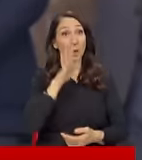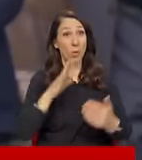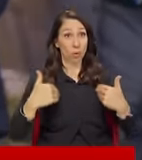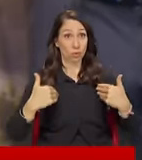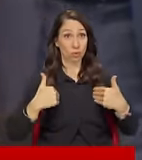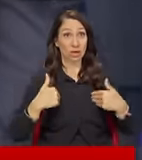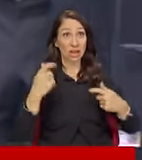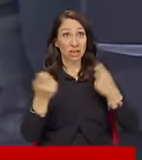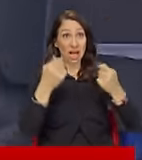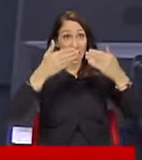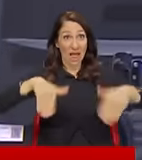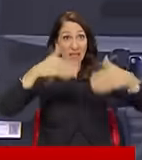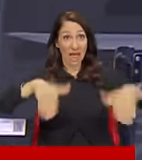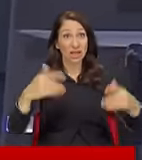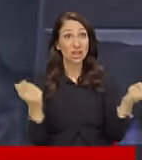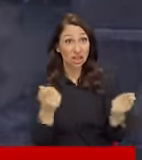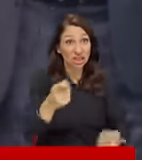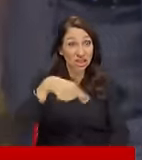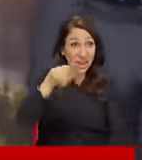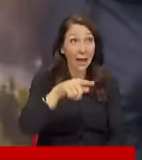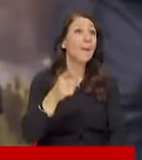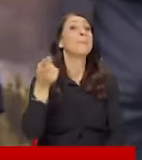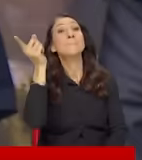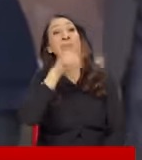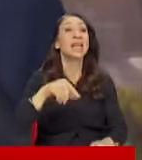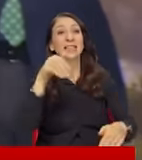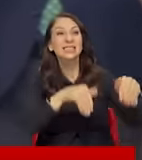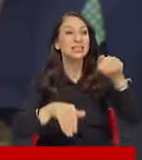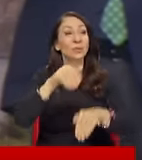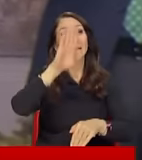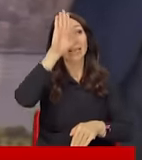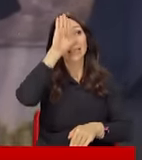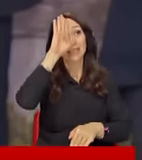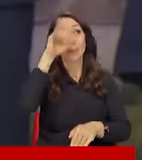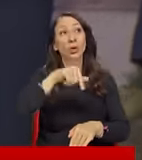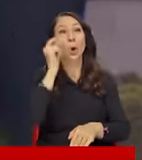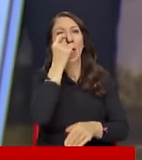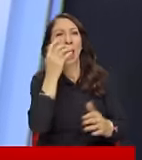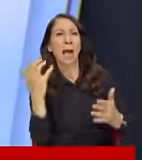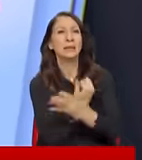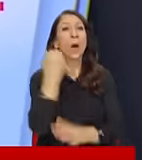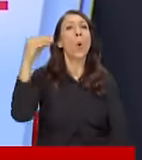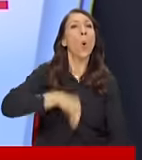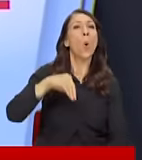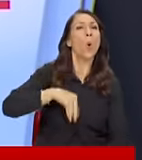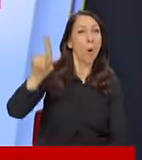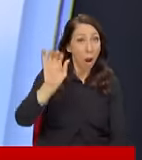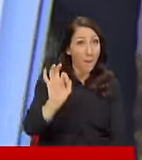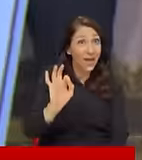İmamoğlu'nun işlerine engel olmaya çalışırsak bir dahaki seçimi de İstanbul'da kolayca alırız zannettiler, öyle